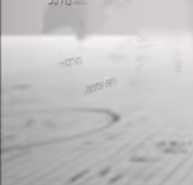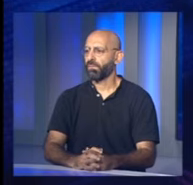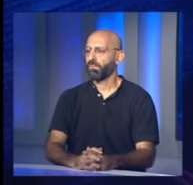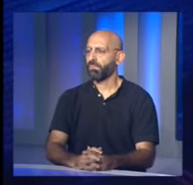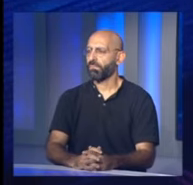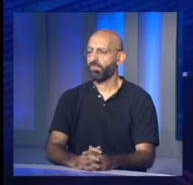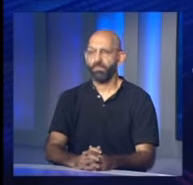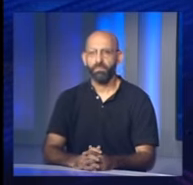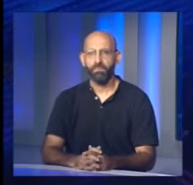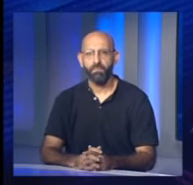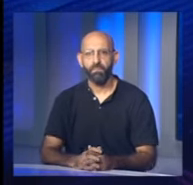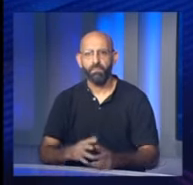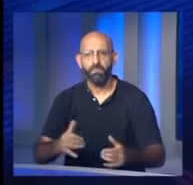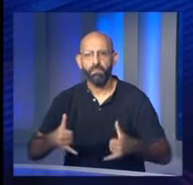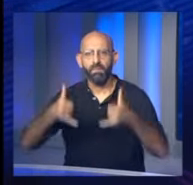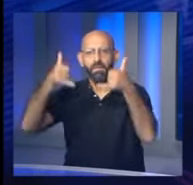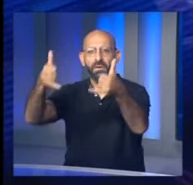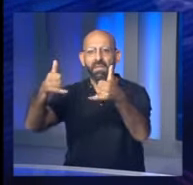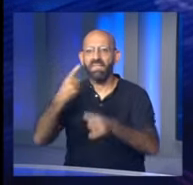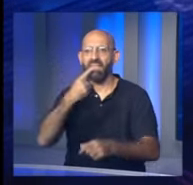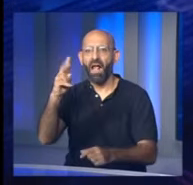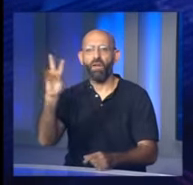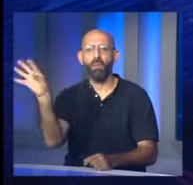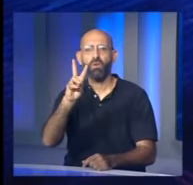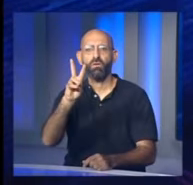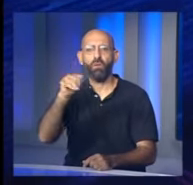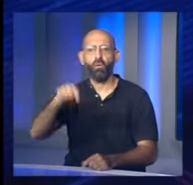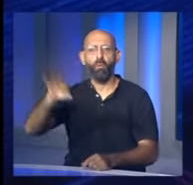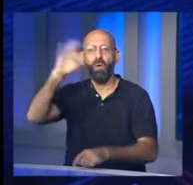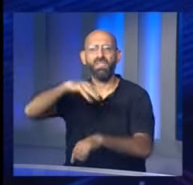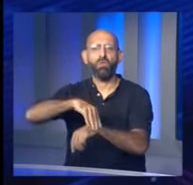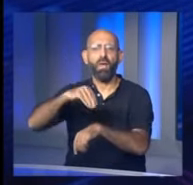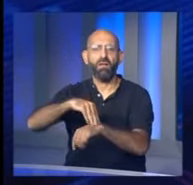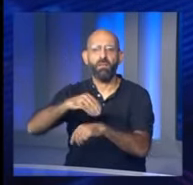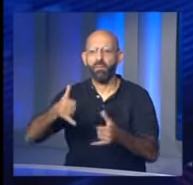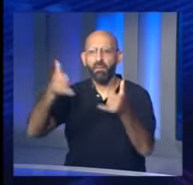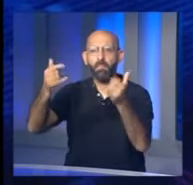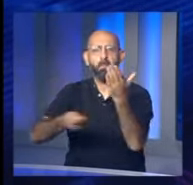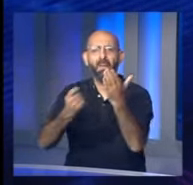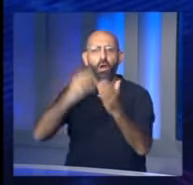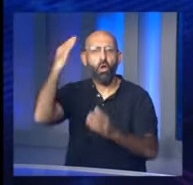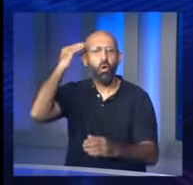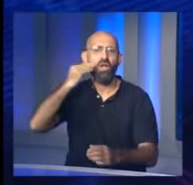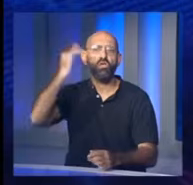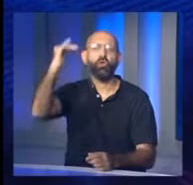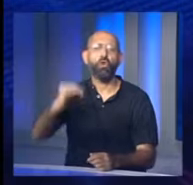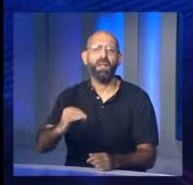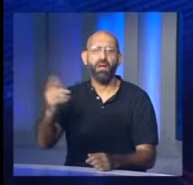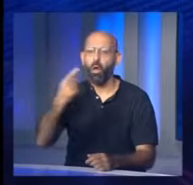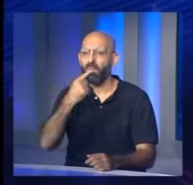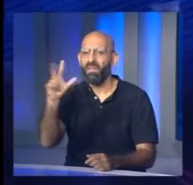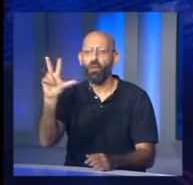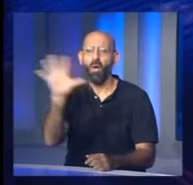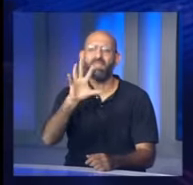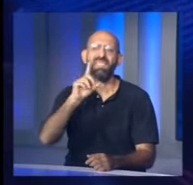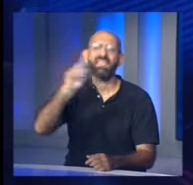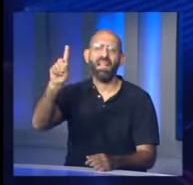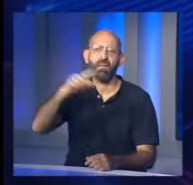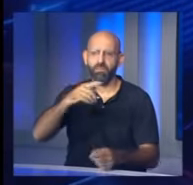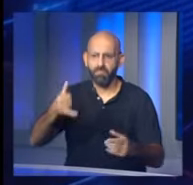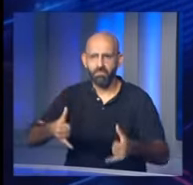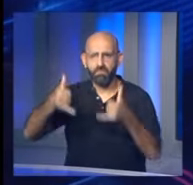والتنسيق في اخبارنا الدوليه منحت جائزه النوبل للادب لسنه 2024 اليوم في ستوكهولم للكاتبه الكوريه